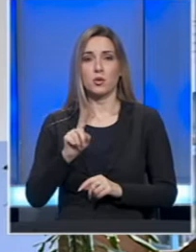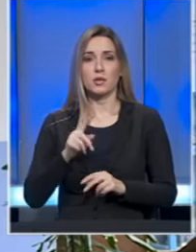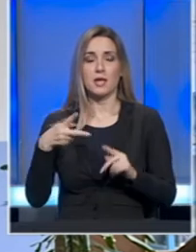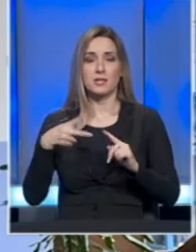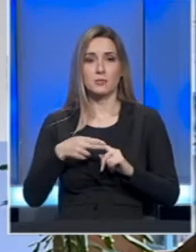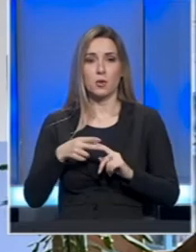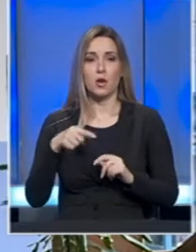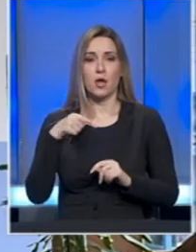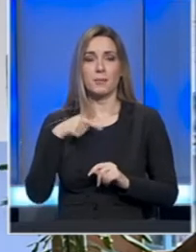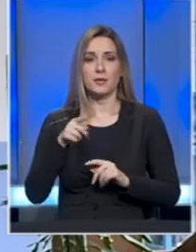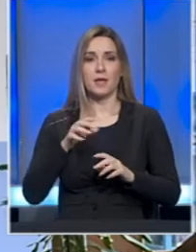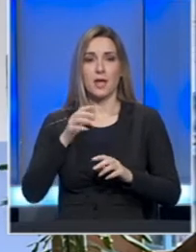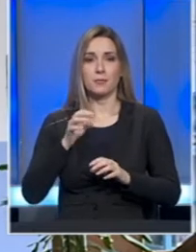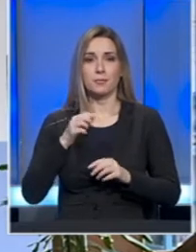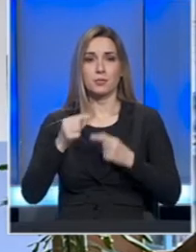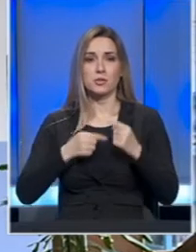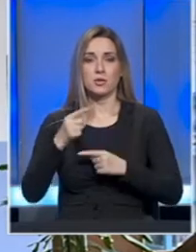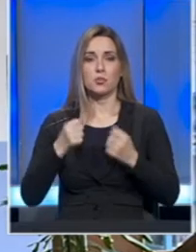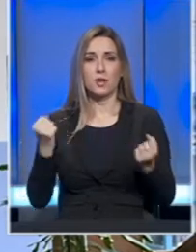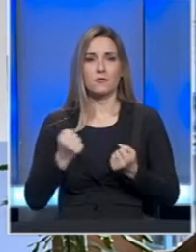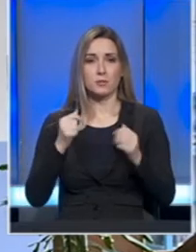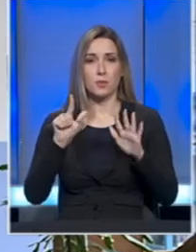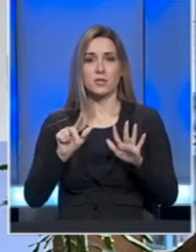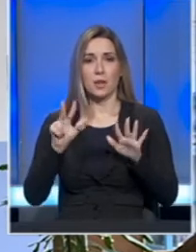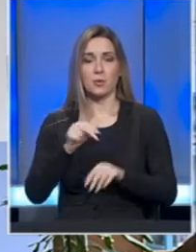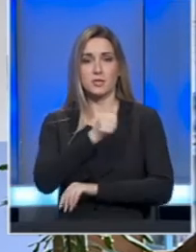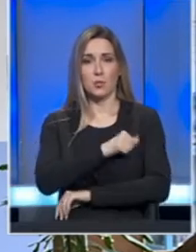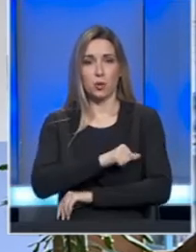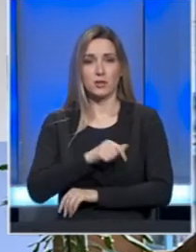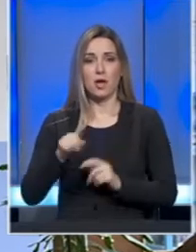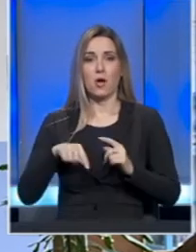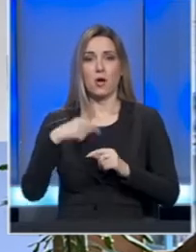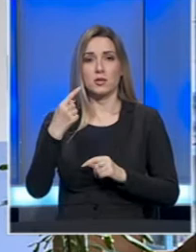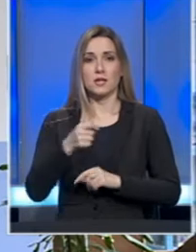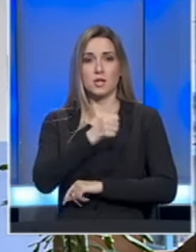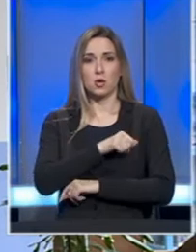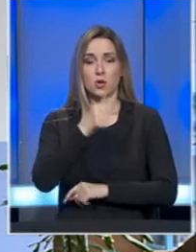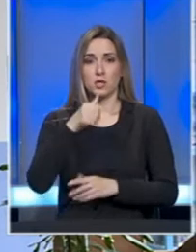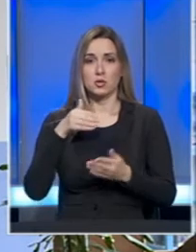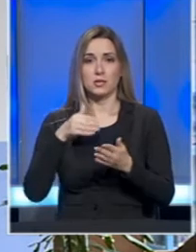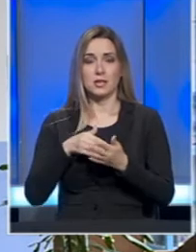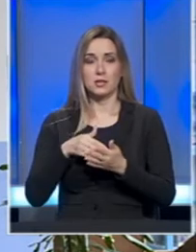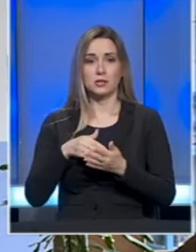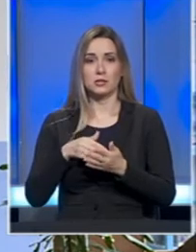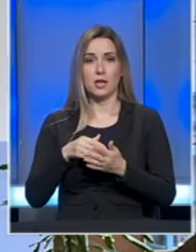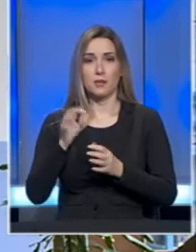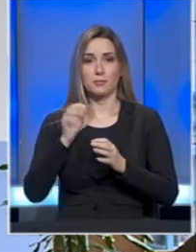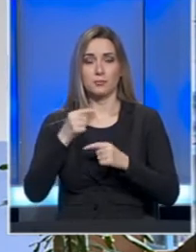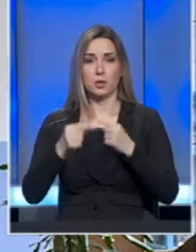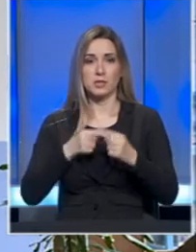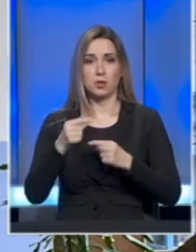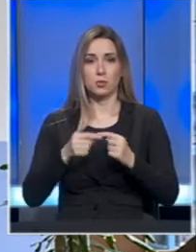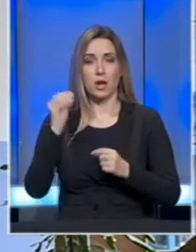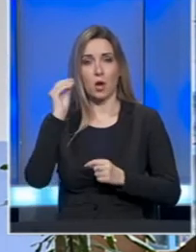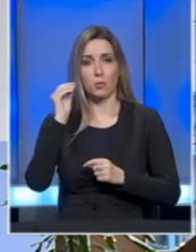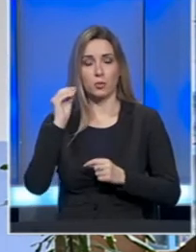mi te procedure vježbamo već 7-8 godina. Tako da od sljedeće godine, baš što se tiče procedura, odnosno